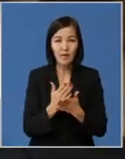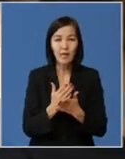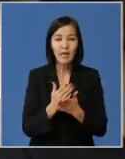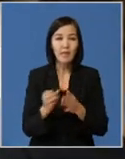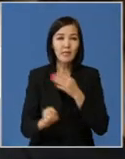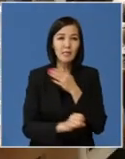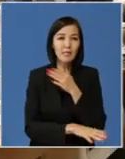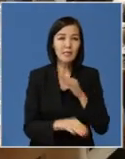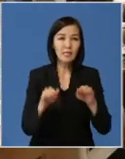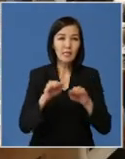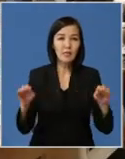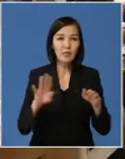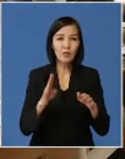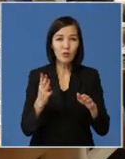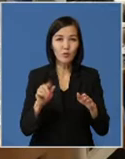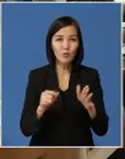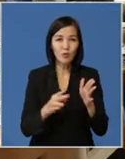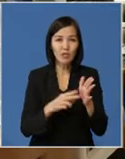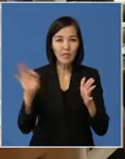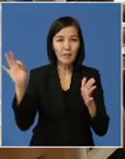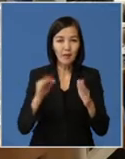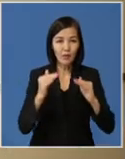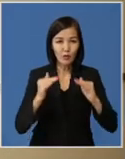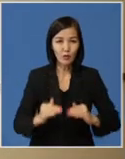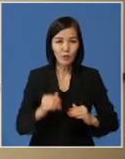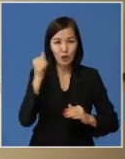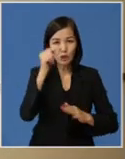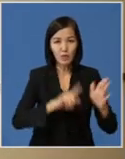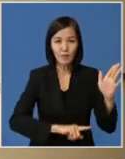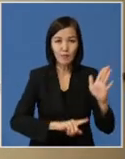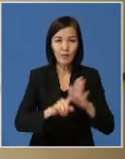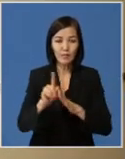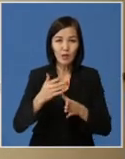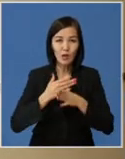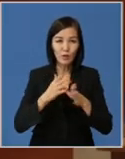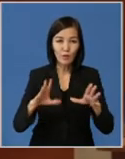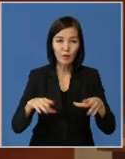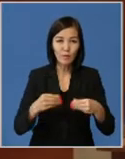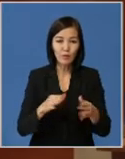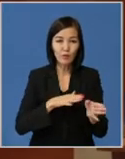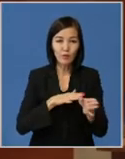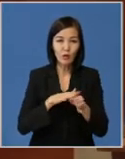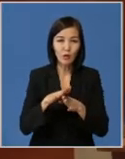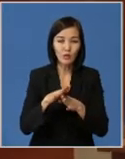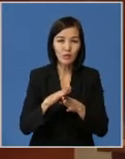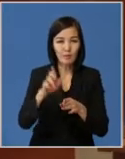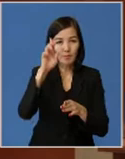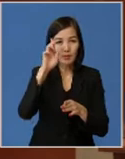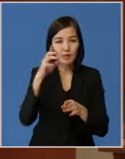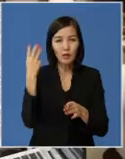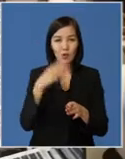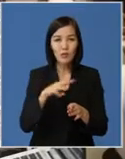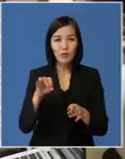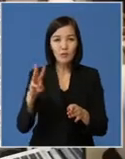деңгейінің 4,7%-ға төмендеген дәлел. Мәселен, жыл басынан енгізілген жаңа форматтағы көмек беру жүйесін іске асыру үшін ел қазынасынан 30